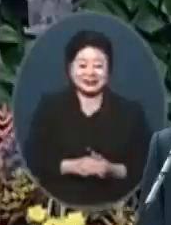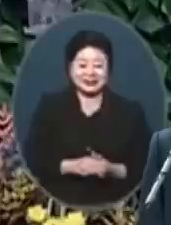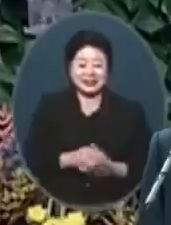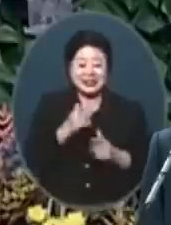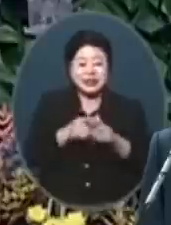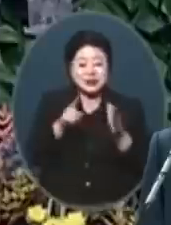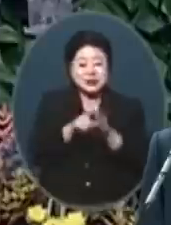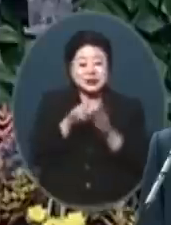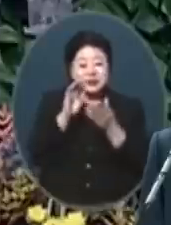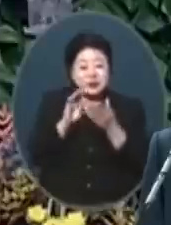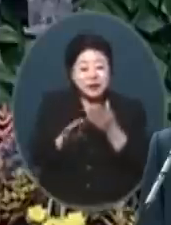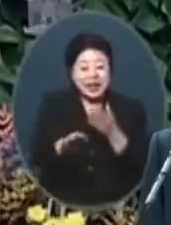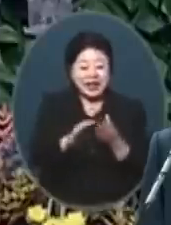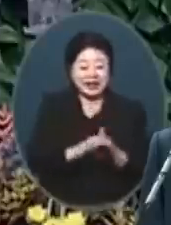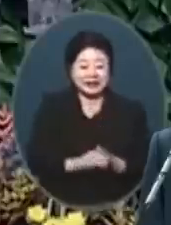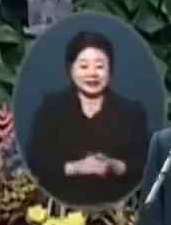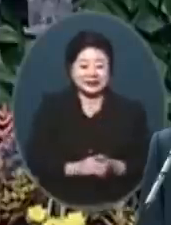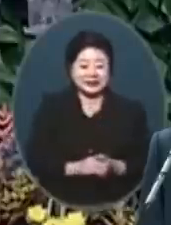예수를 믿고 난 다음에